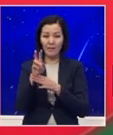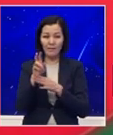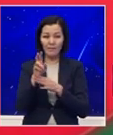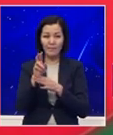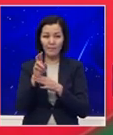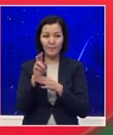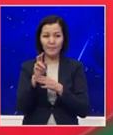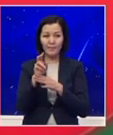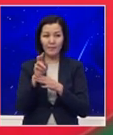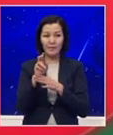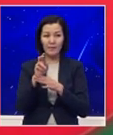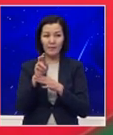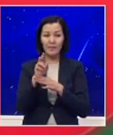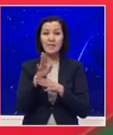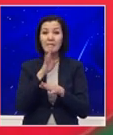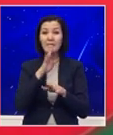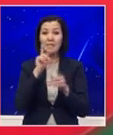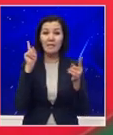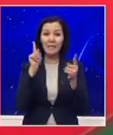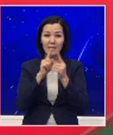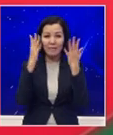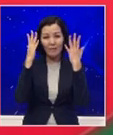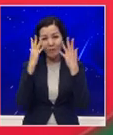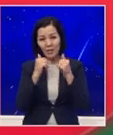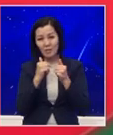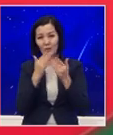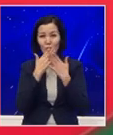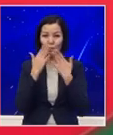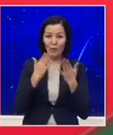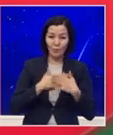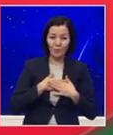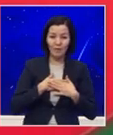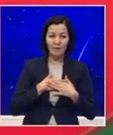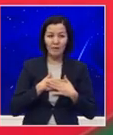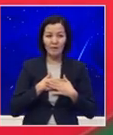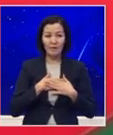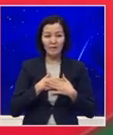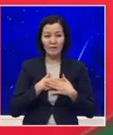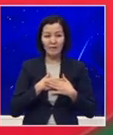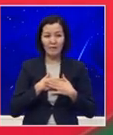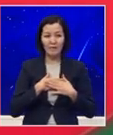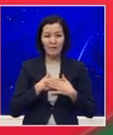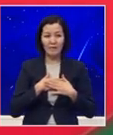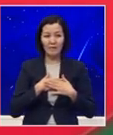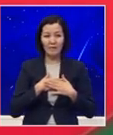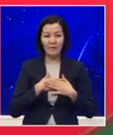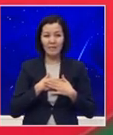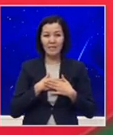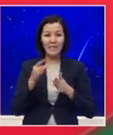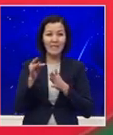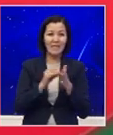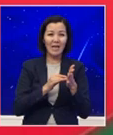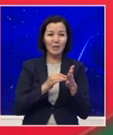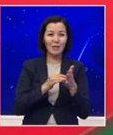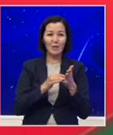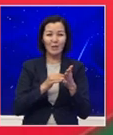жерде жолдасымды кездестіріп, енді любов санау взгляд